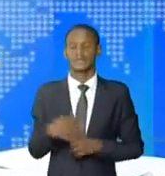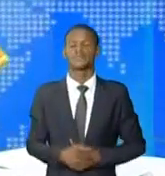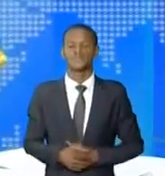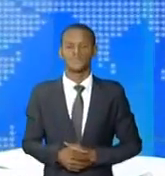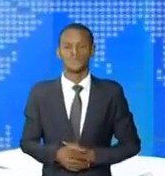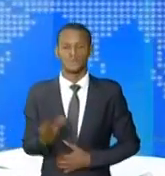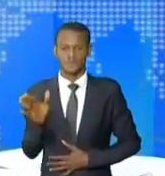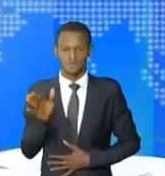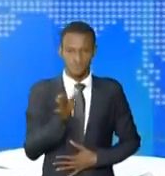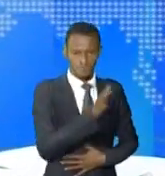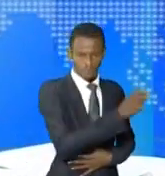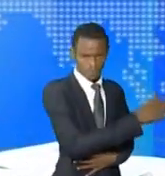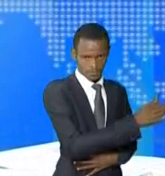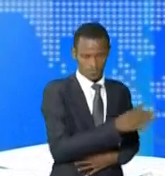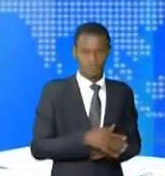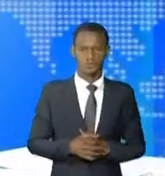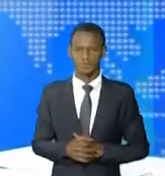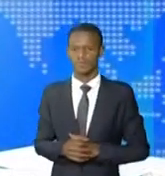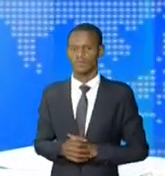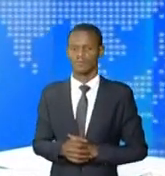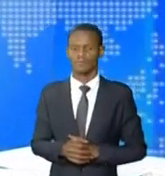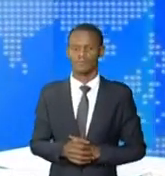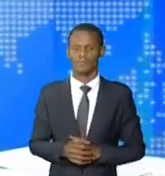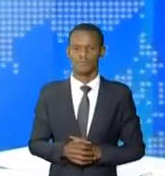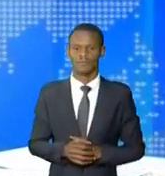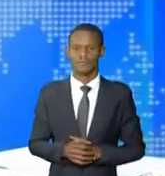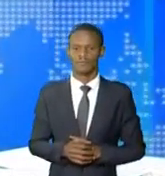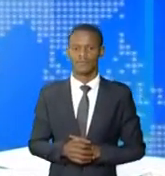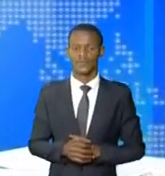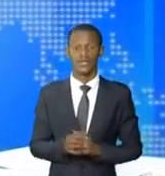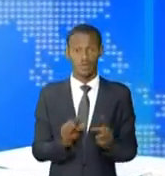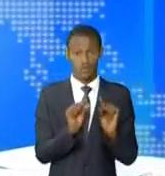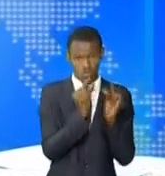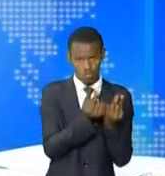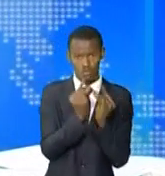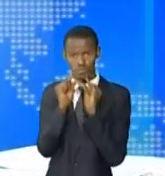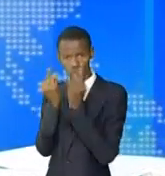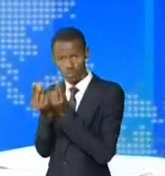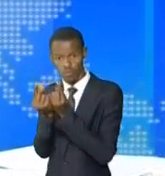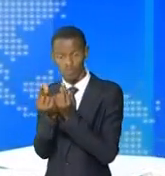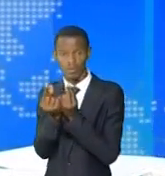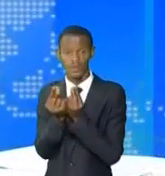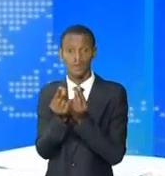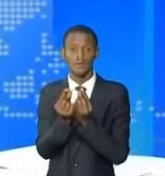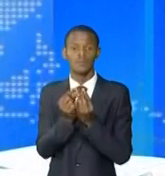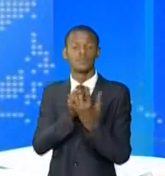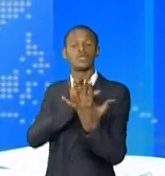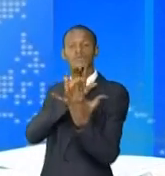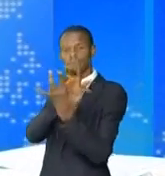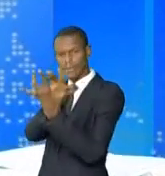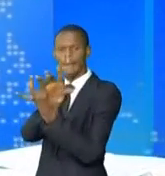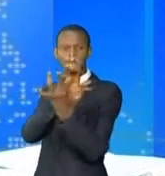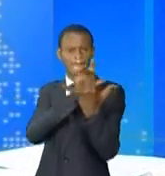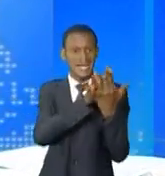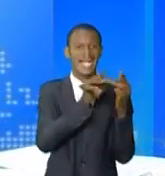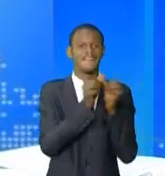Il existe une radio communautaire dont la promotrice est une dame et dont l'essentiel de l'effectif est particulièrement